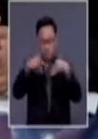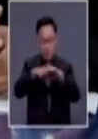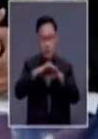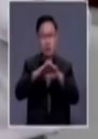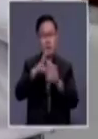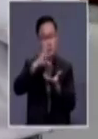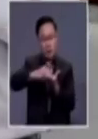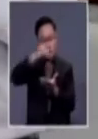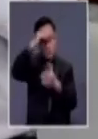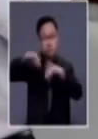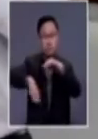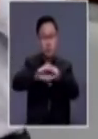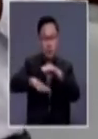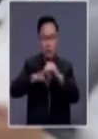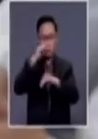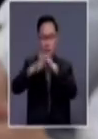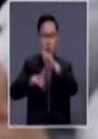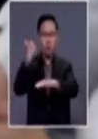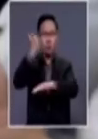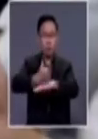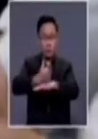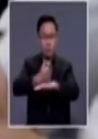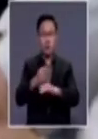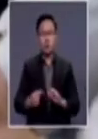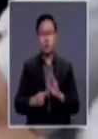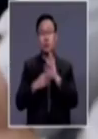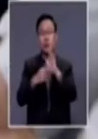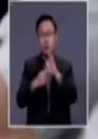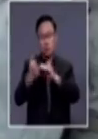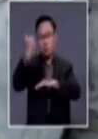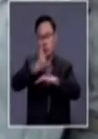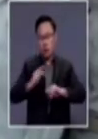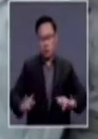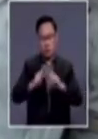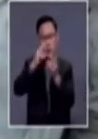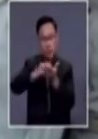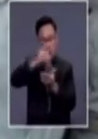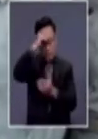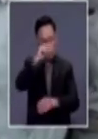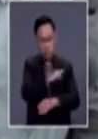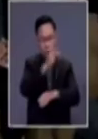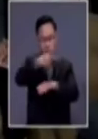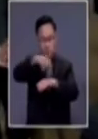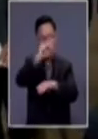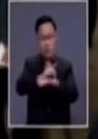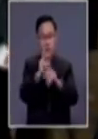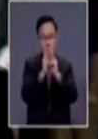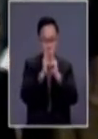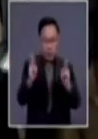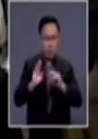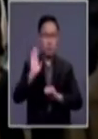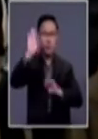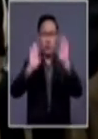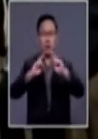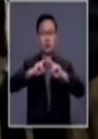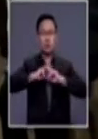าพื้นฐานและการพัฒนาผู้นำมีรัฐมนตรีว่าการกระทรวงศึกษาธิการเป็นประธานและคณะกรรมการร่วมจากภาคเอกชน